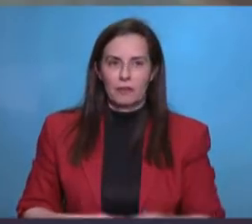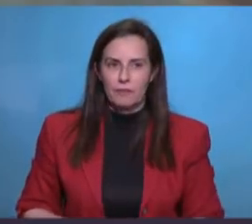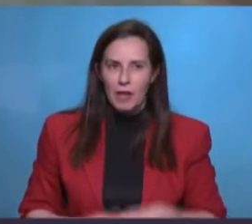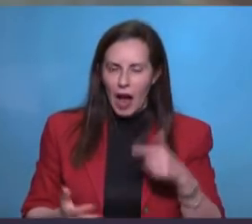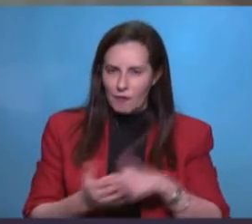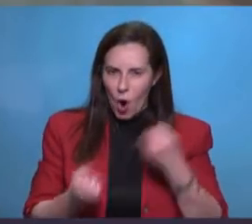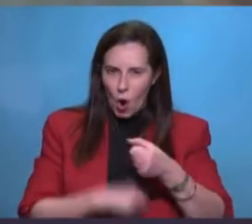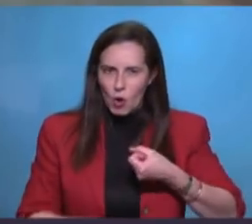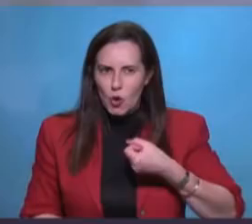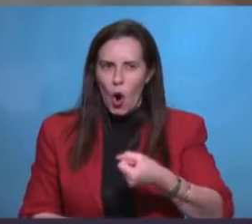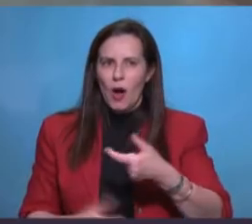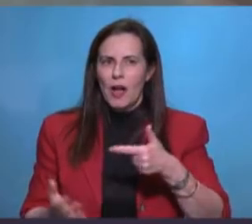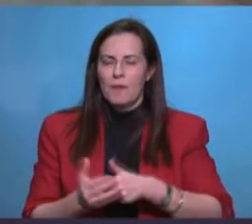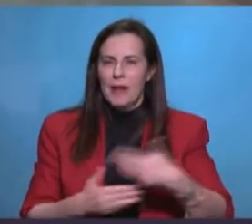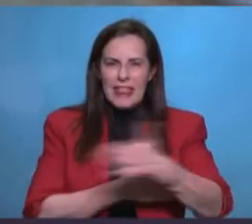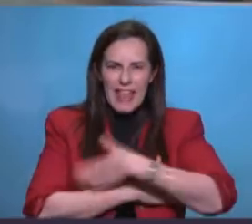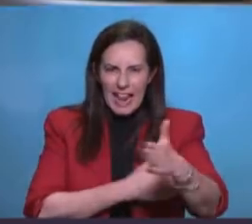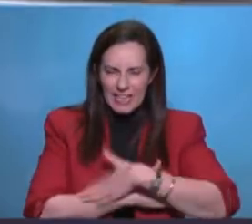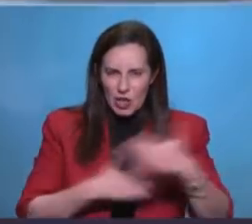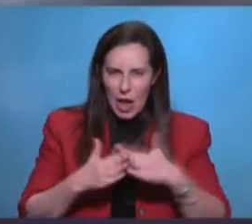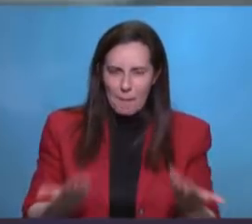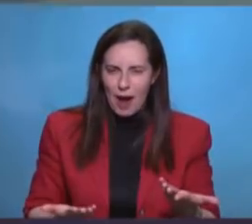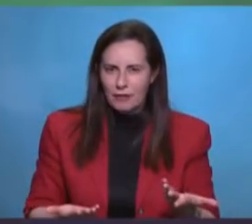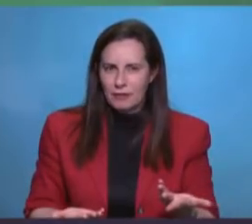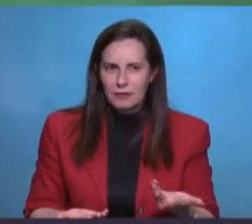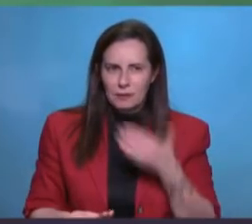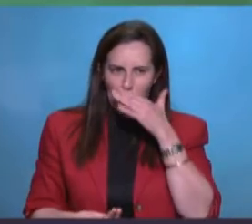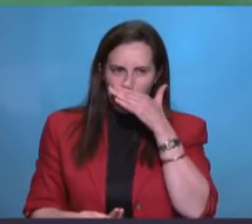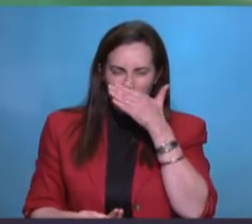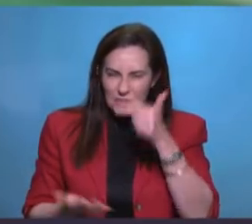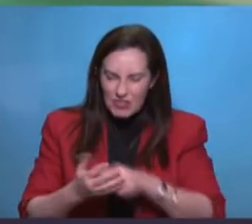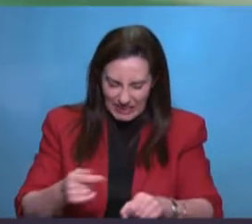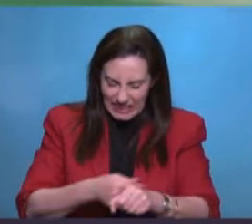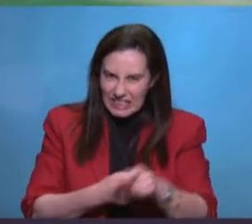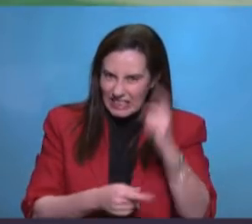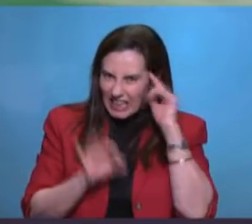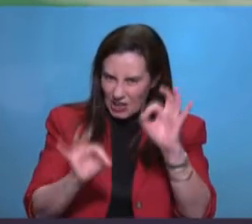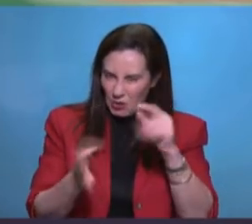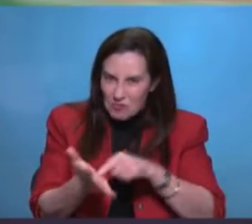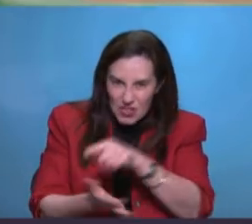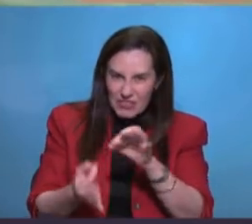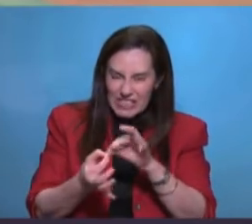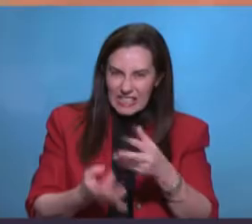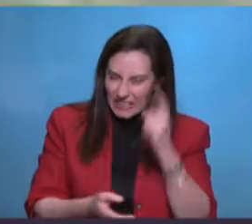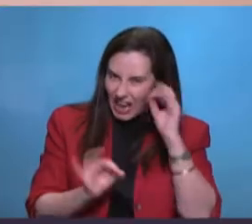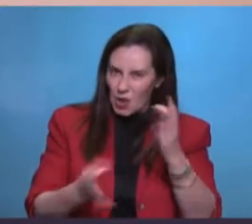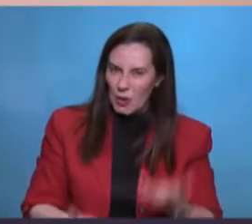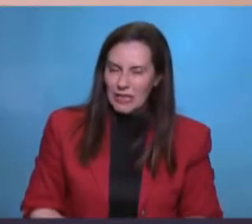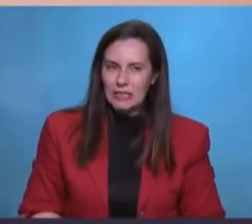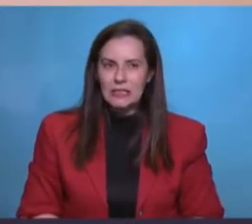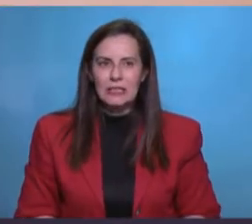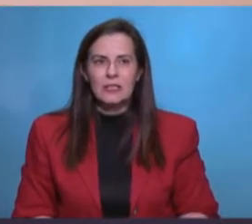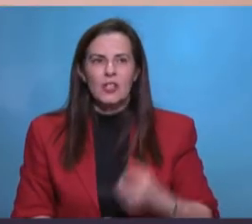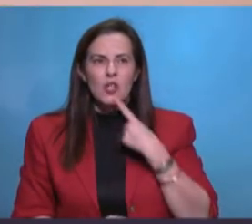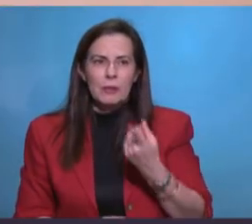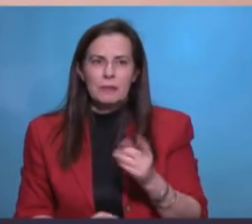לפתוח את האוטו ובשביל לפתוח את הדלת של הבית או הדלת של המעבדה, להשתיל לתוך הגוף שבב אלקטרוני, זה נשמע לך סביר? לא, כשאומרים את זה